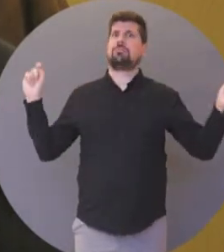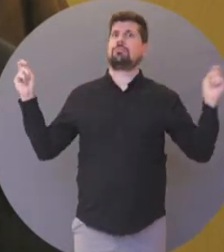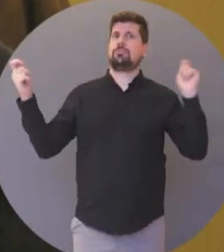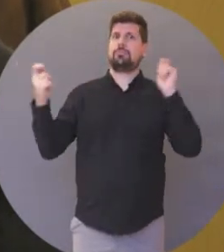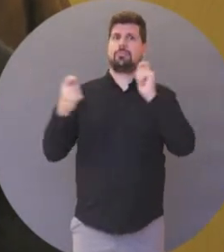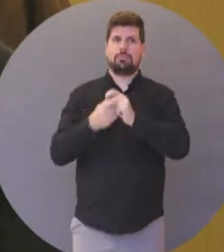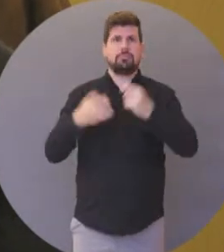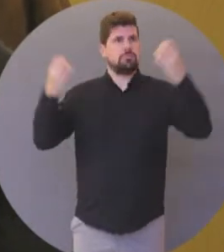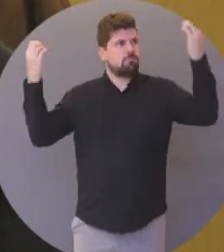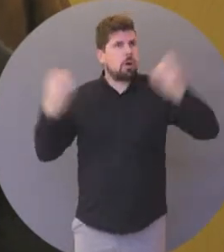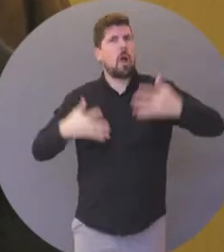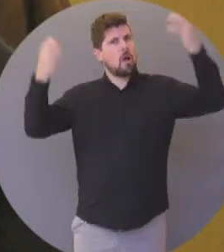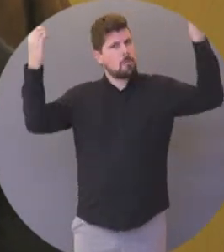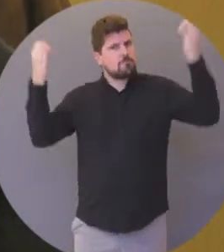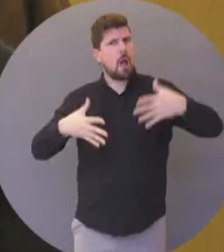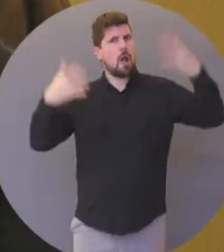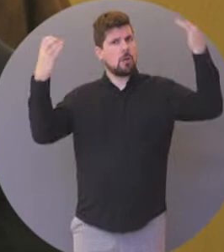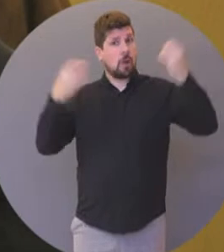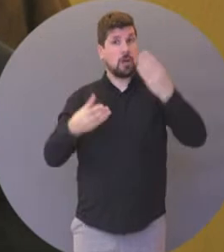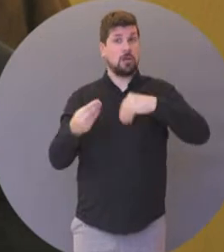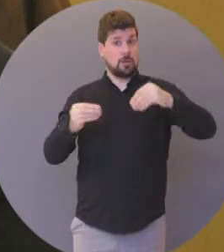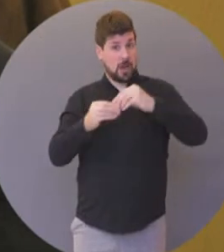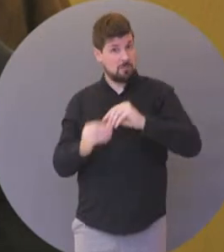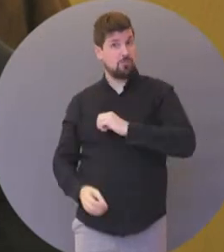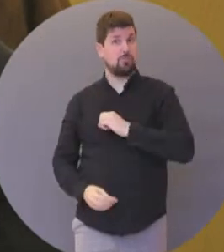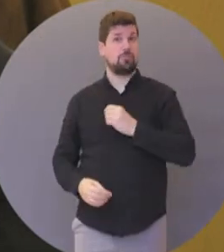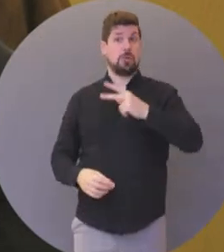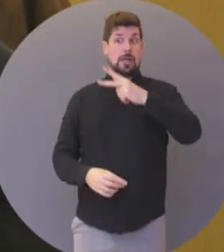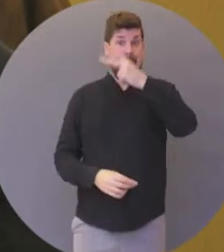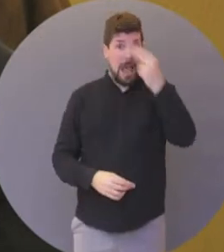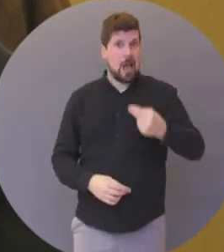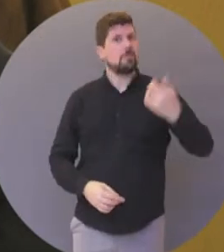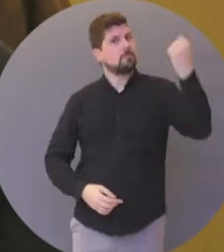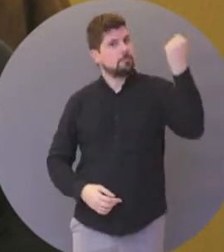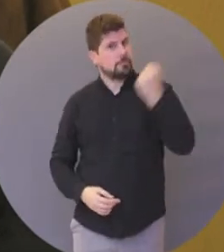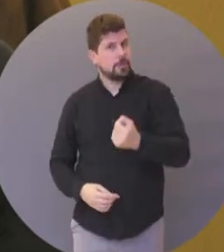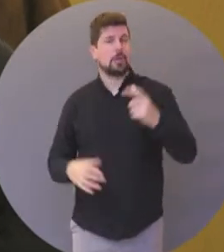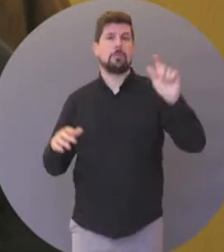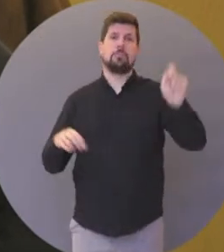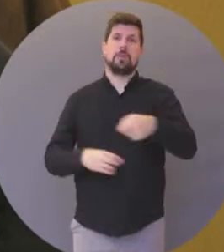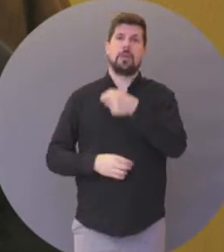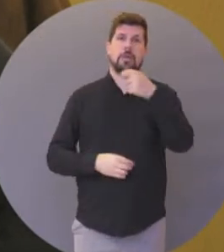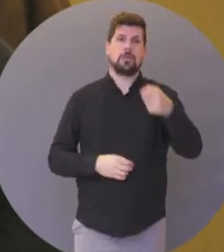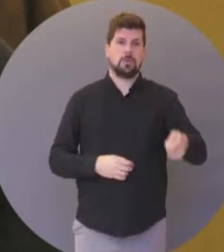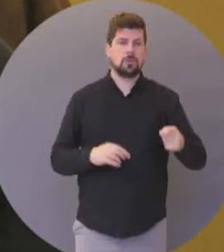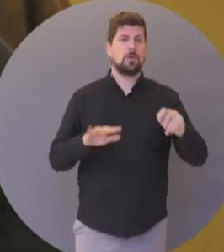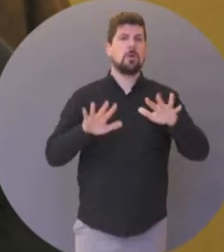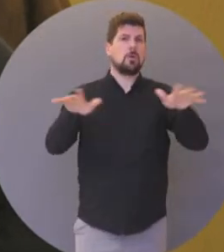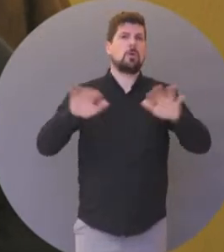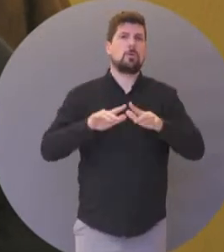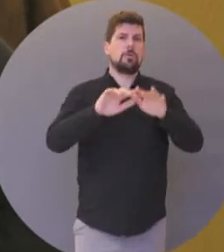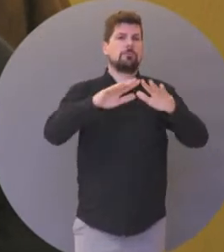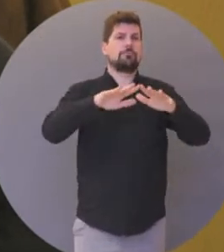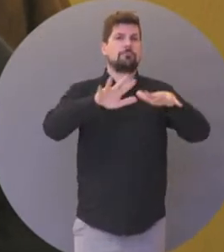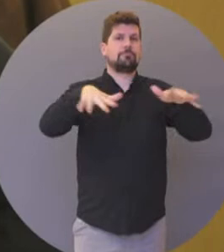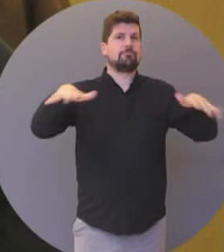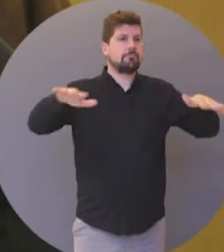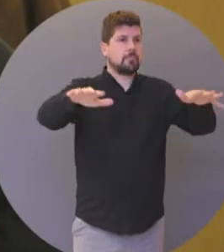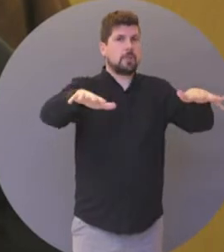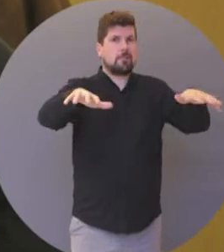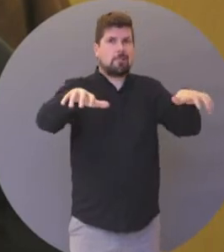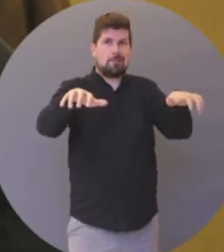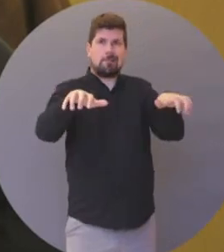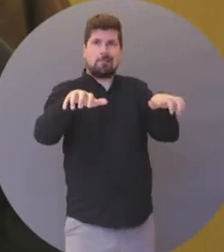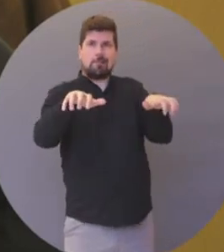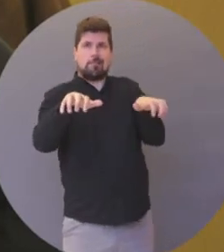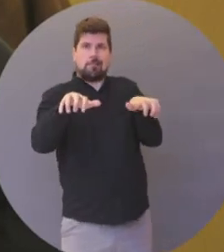fréquents avec des intensités démultipliées ce qui entraînera une isocrosion accélérée du trait de côte comme nous l'ont d'ailleurs parfaitement expliqué les